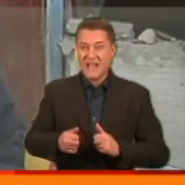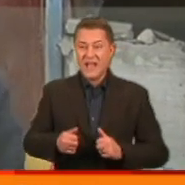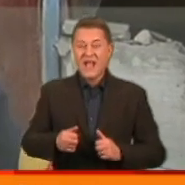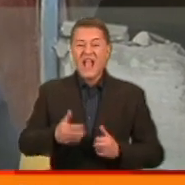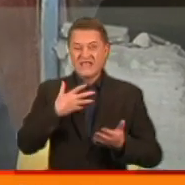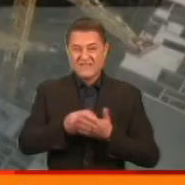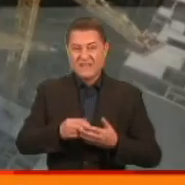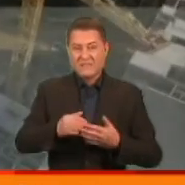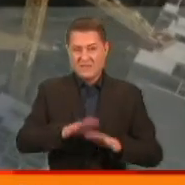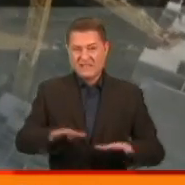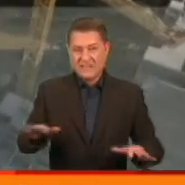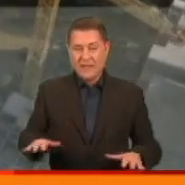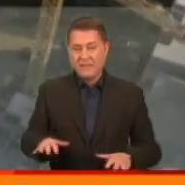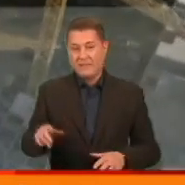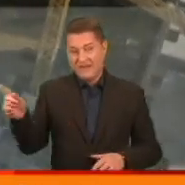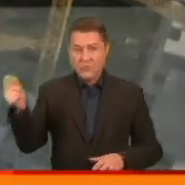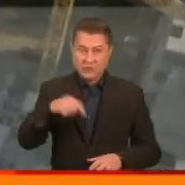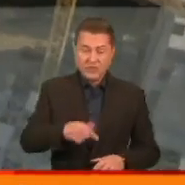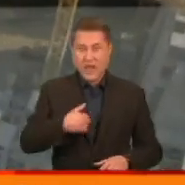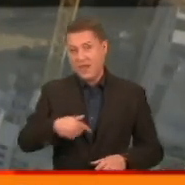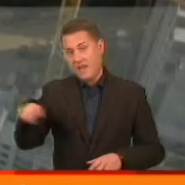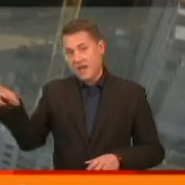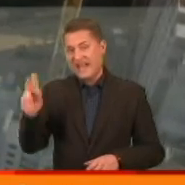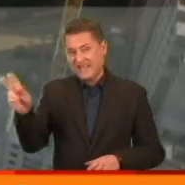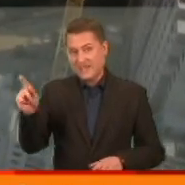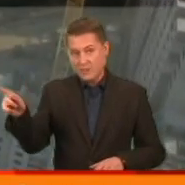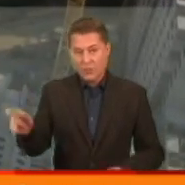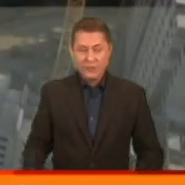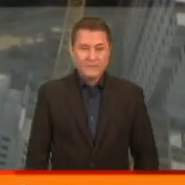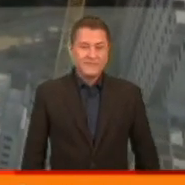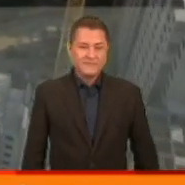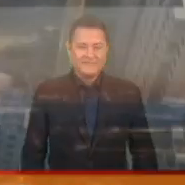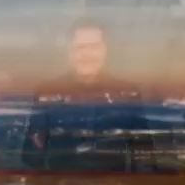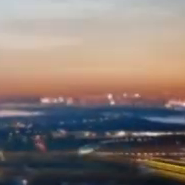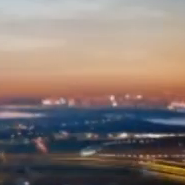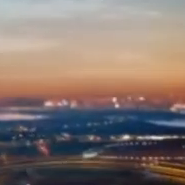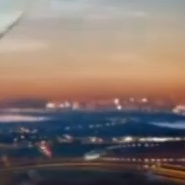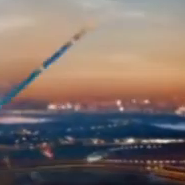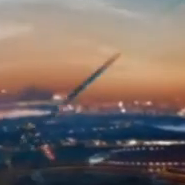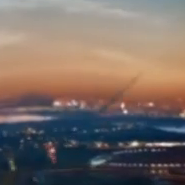поміняємося весною назад. Борис Сичалко, Валерій Ротарчук, Микола Рищенко. Програма «Вікна» СТБ.